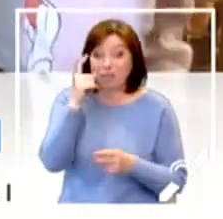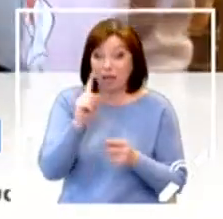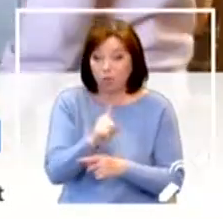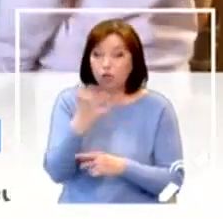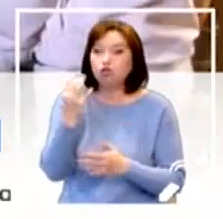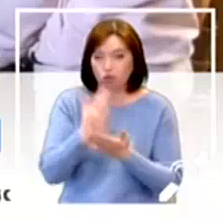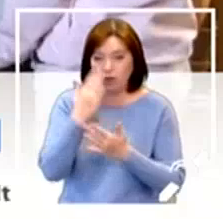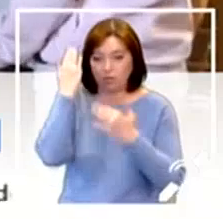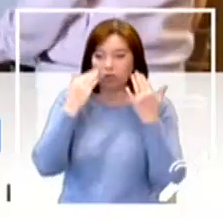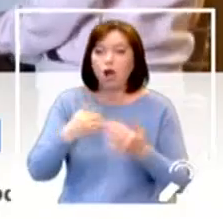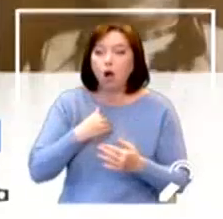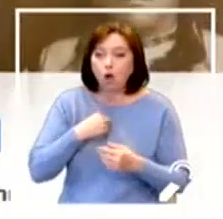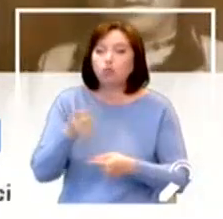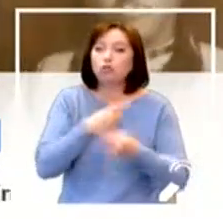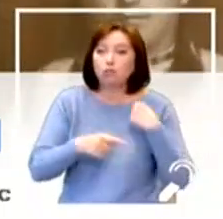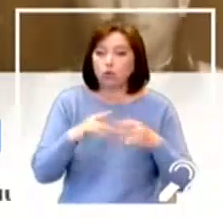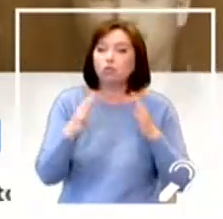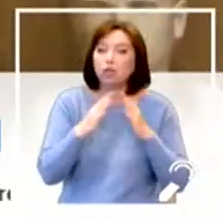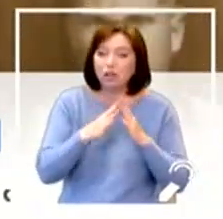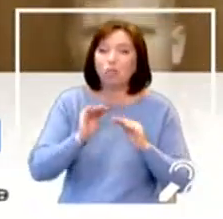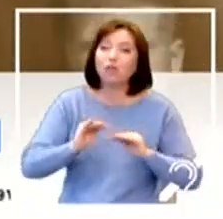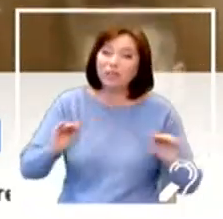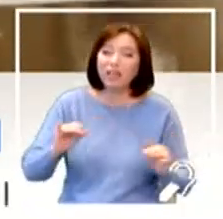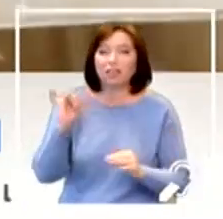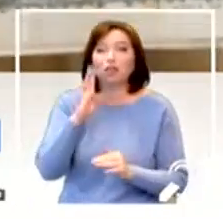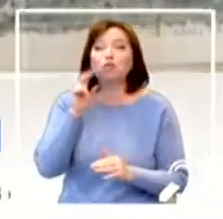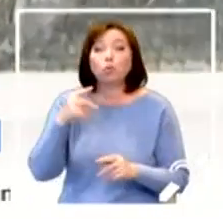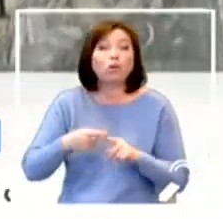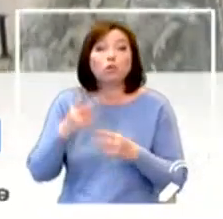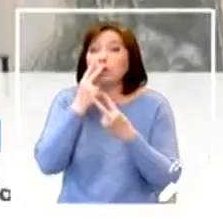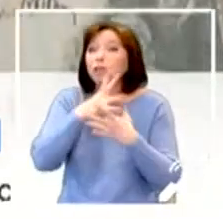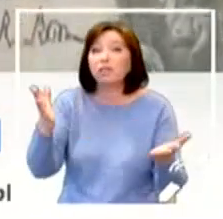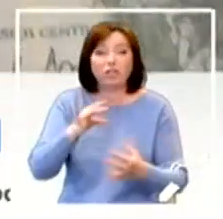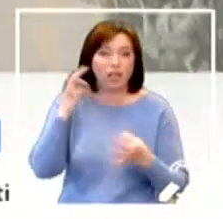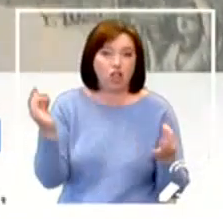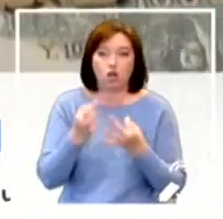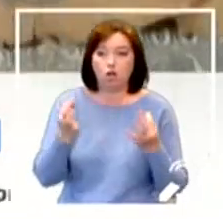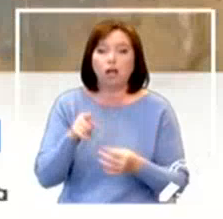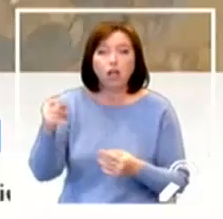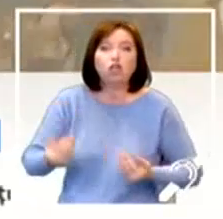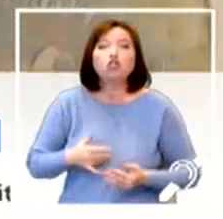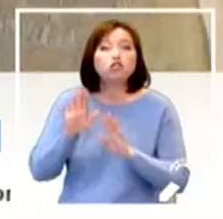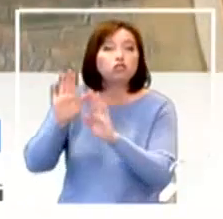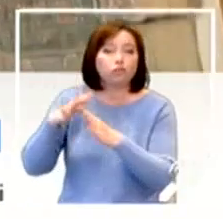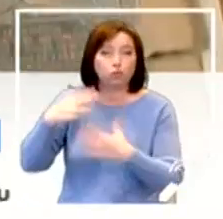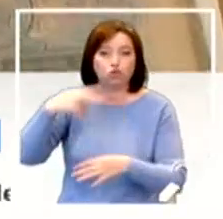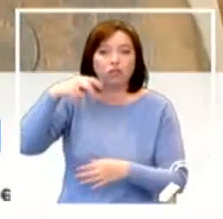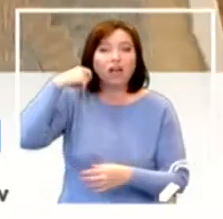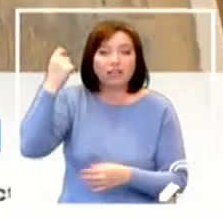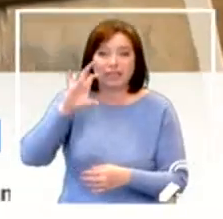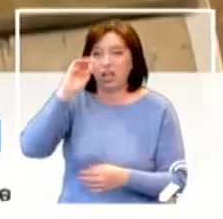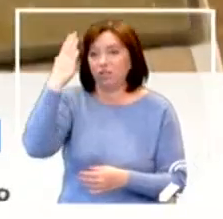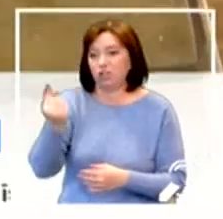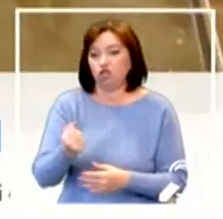vis. Își dorește să revină acasă copiii și nepoții săi, pe care nu i-a văzut niciodată. Sunt stabiliți de 20 de ani în